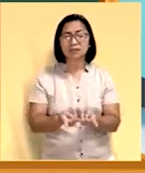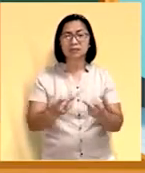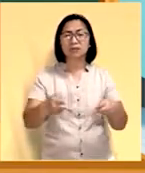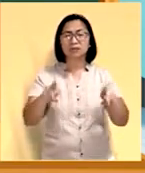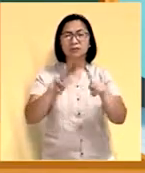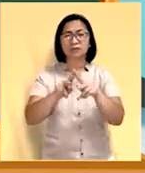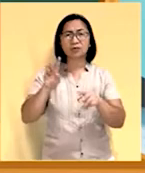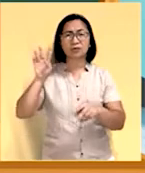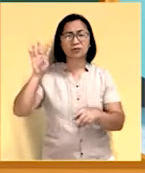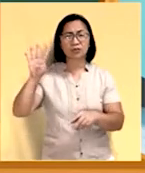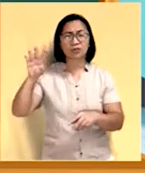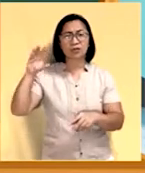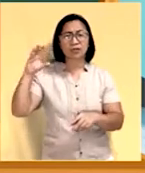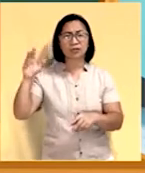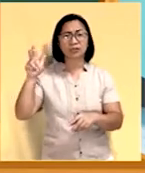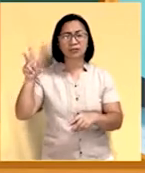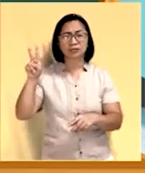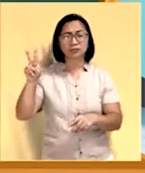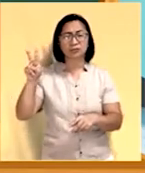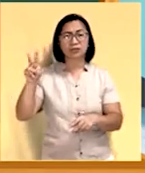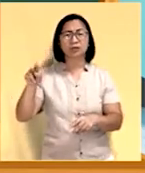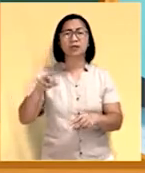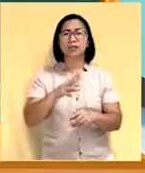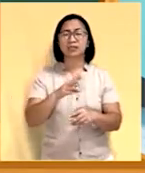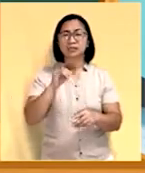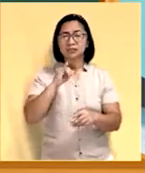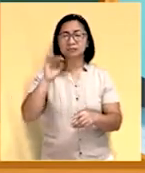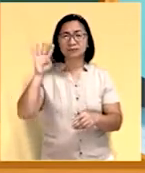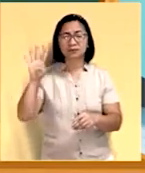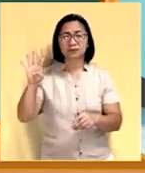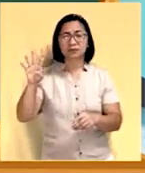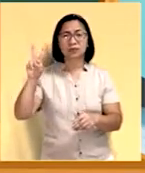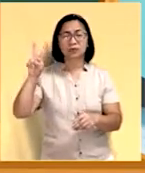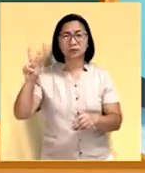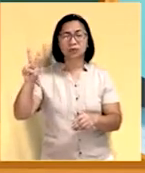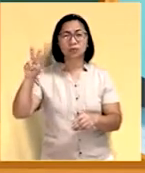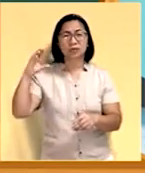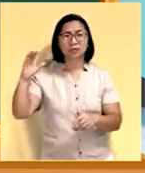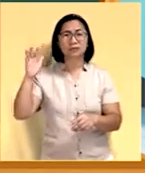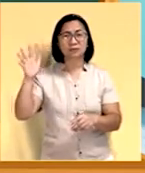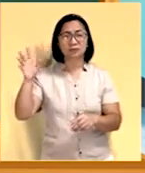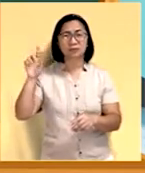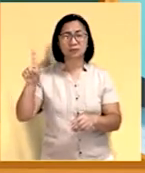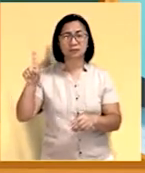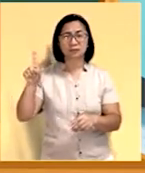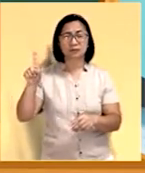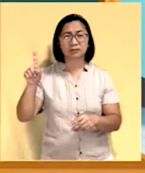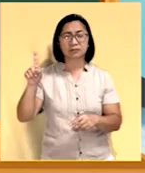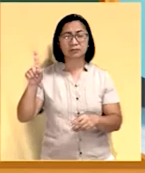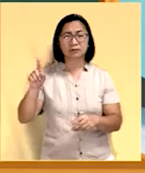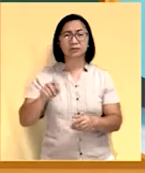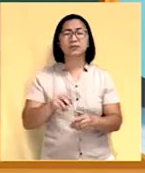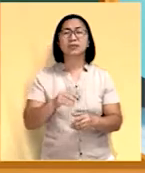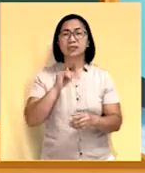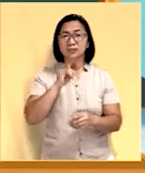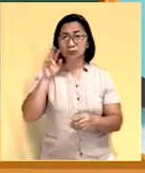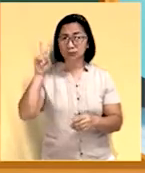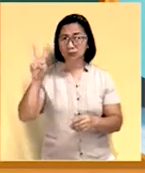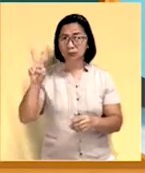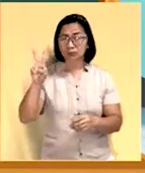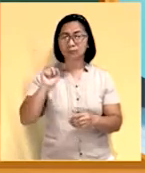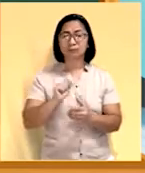sa 432 ay 4. At sa 251 naman